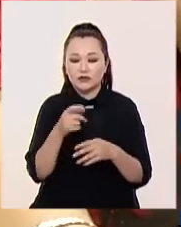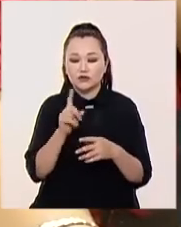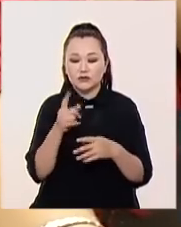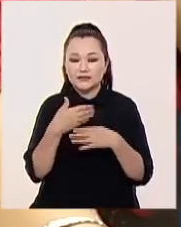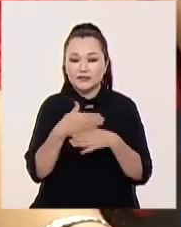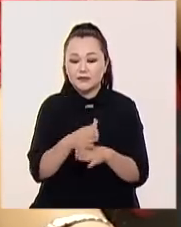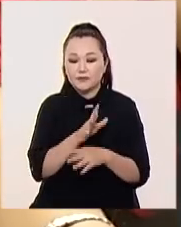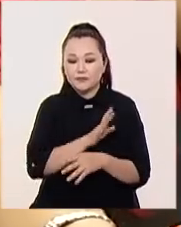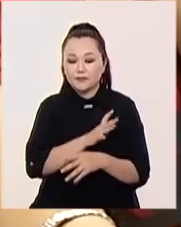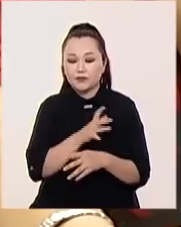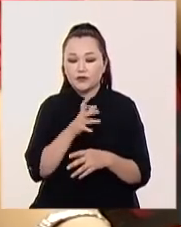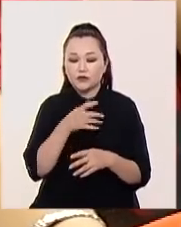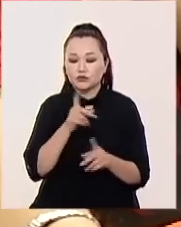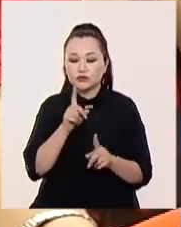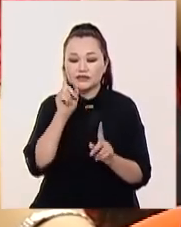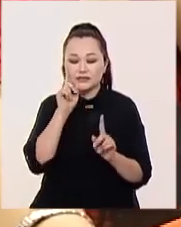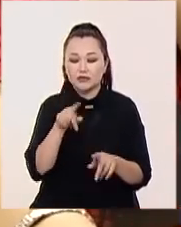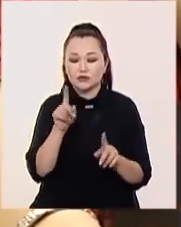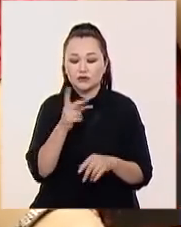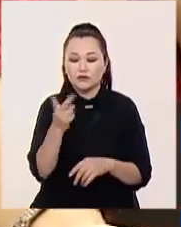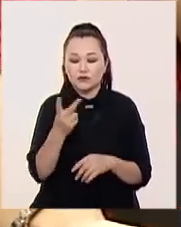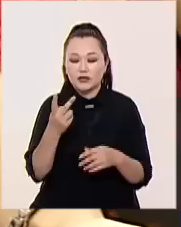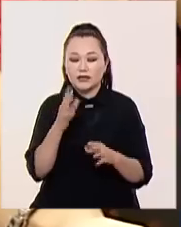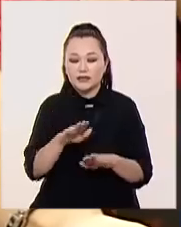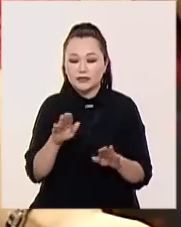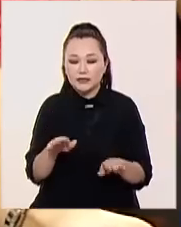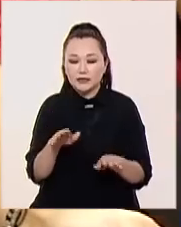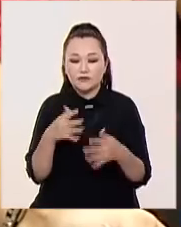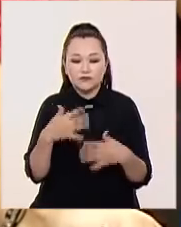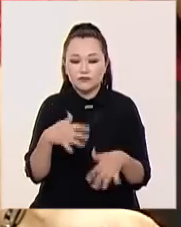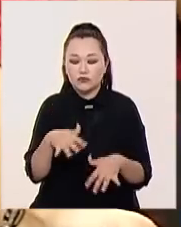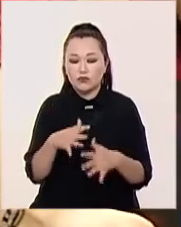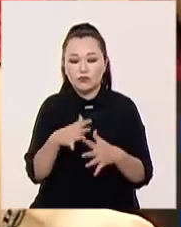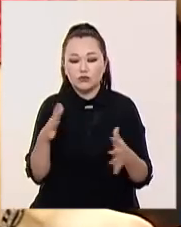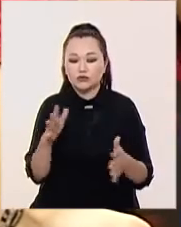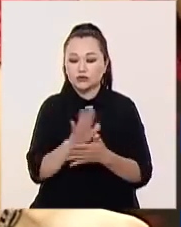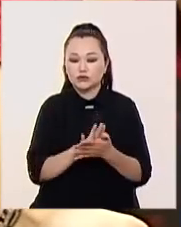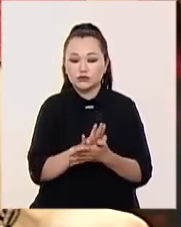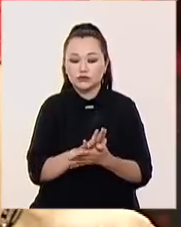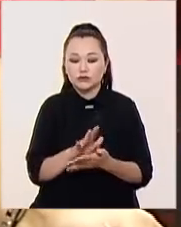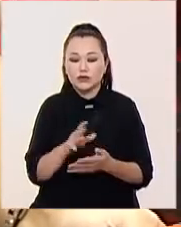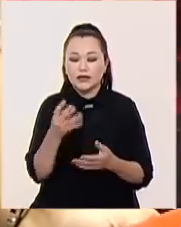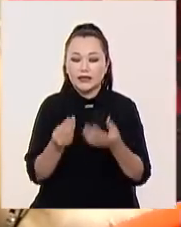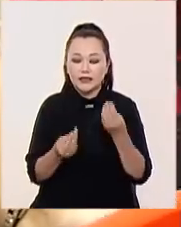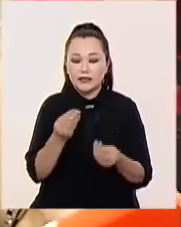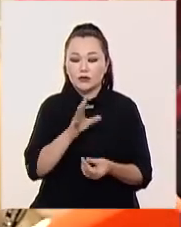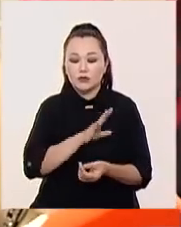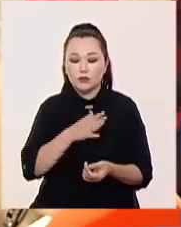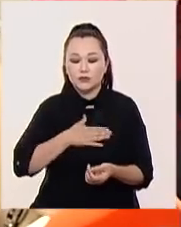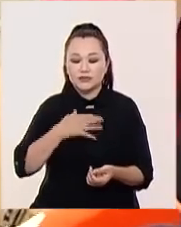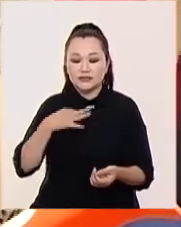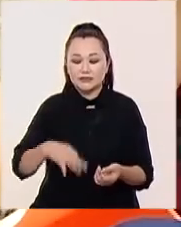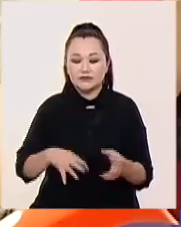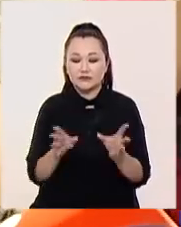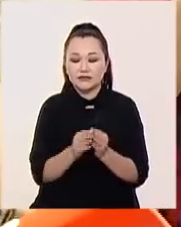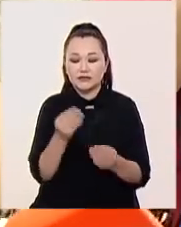сломали. Все, что знаем. Ну, то, что двое детей. Все, больше. Играли. Ну, у меня младший сын с ними